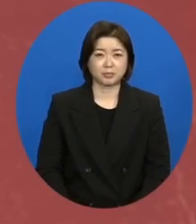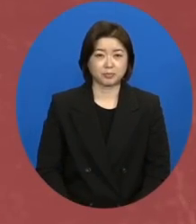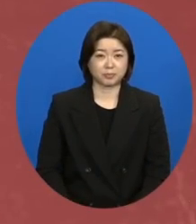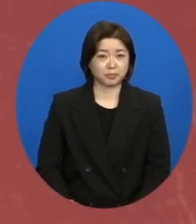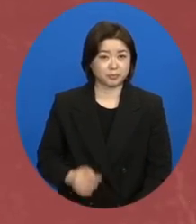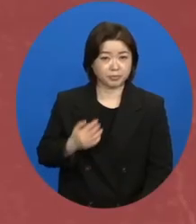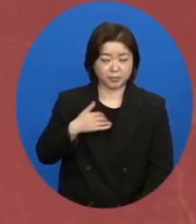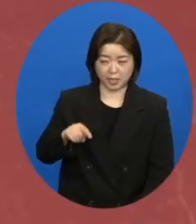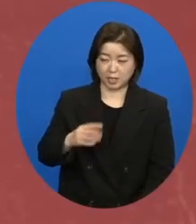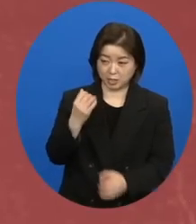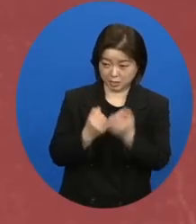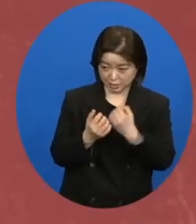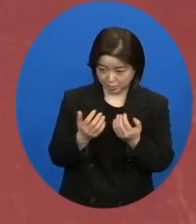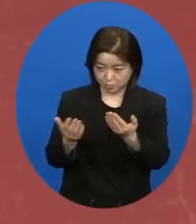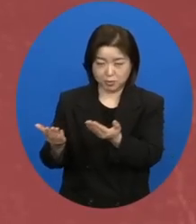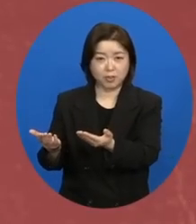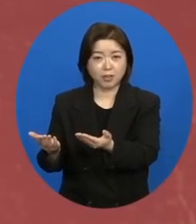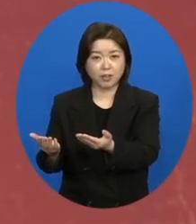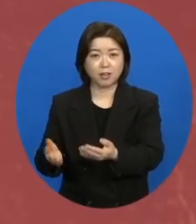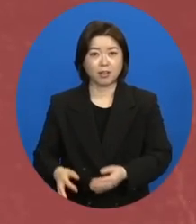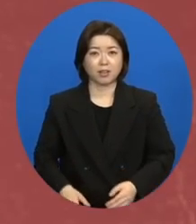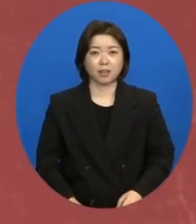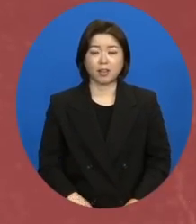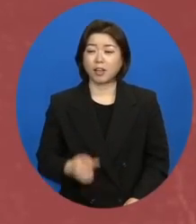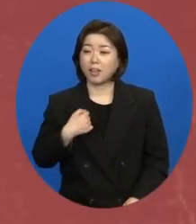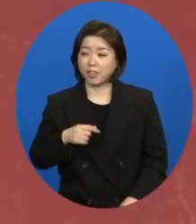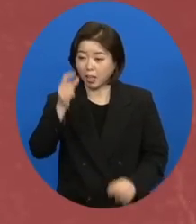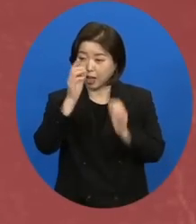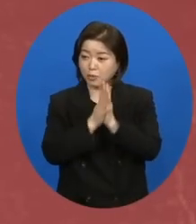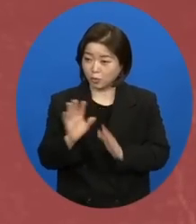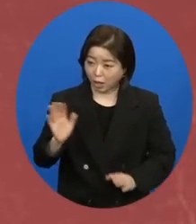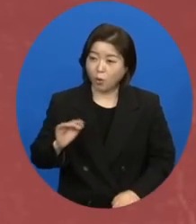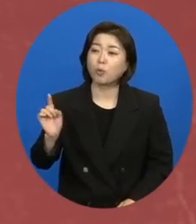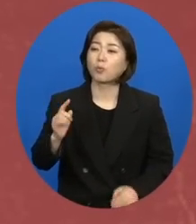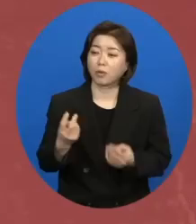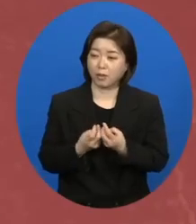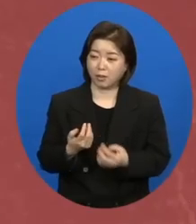내가 그 얘기 설명하면서 어떻게 내가 기도를 안 하겠냐.